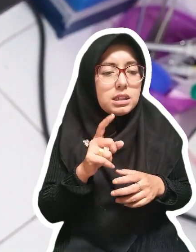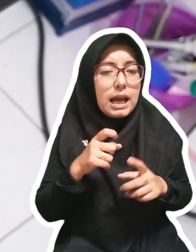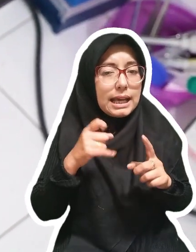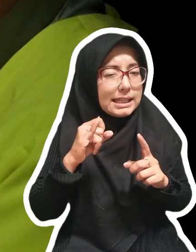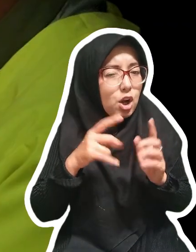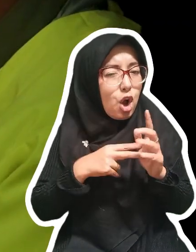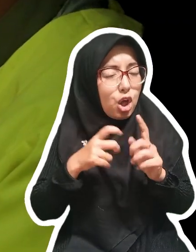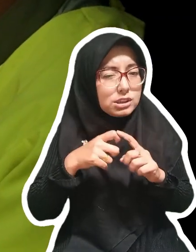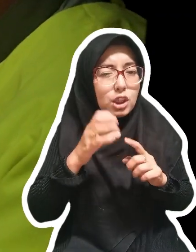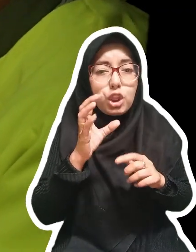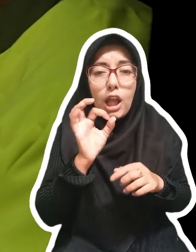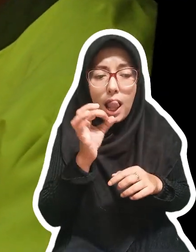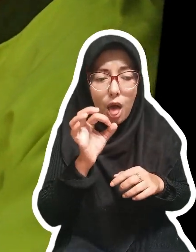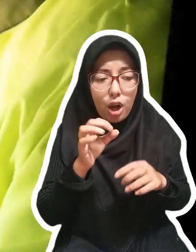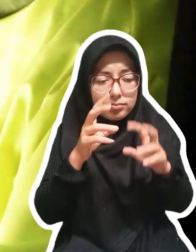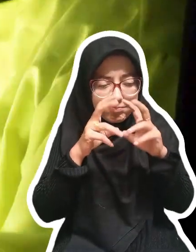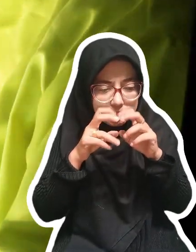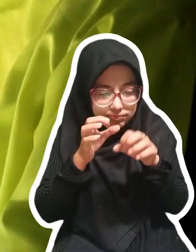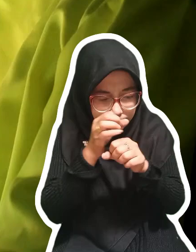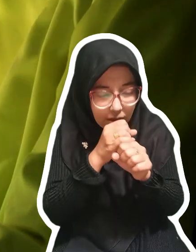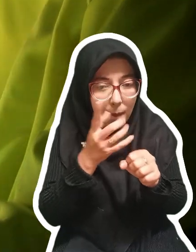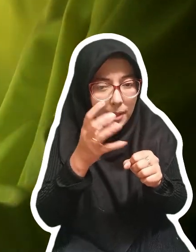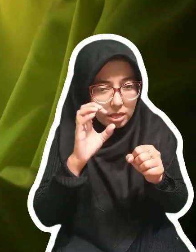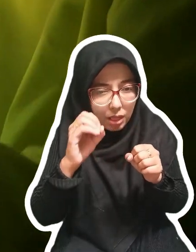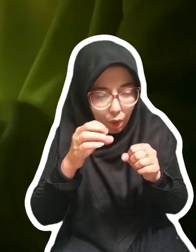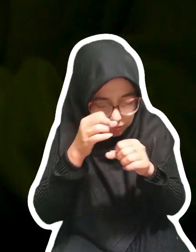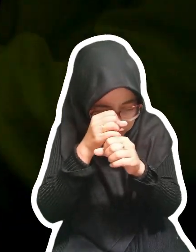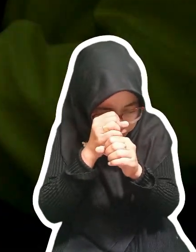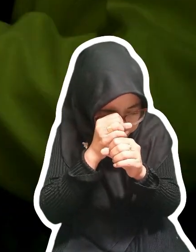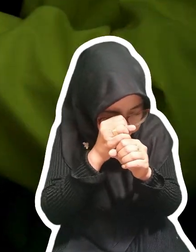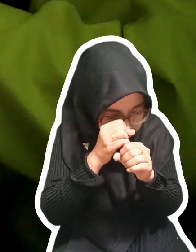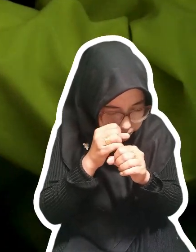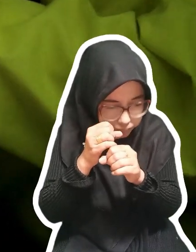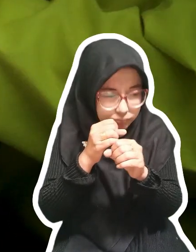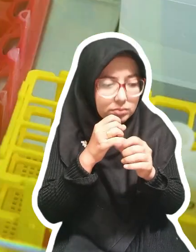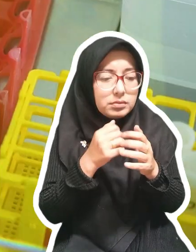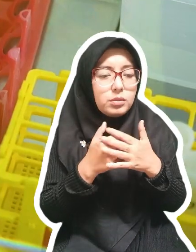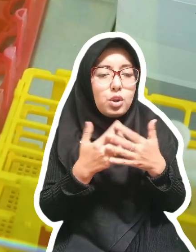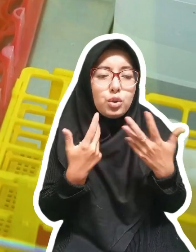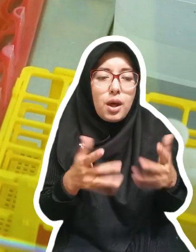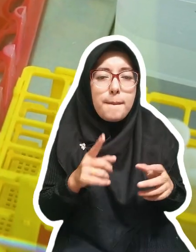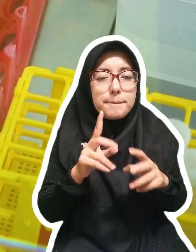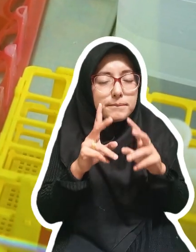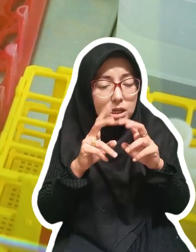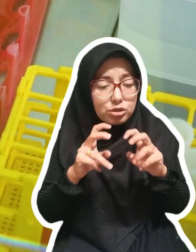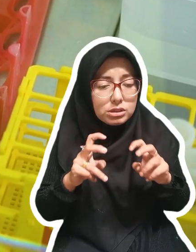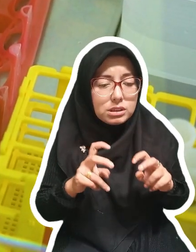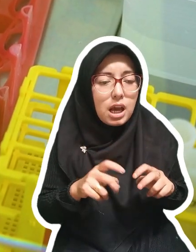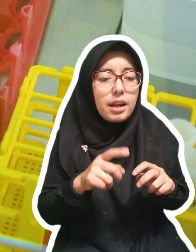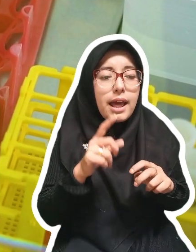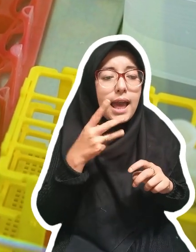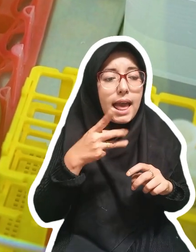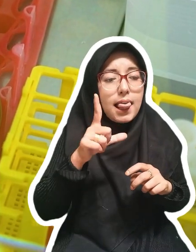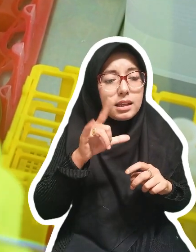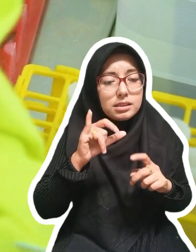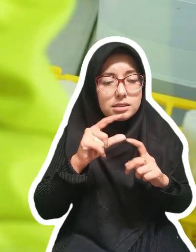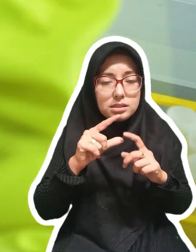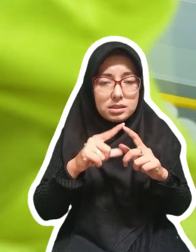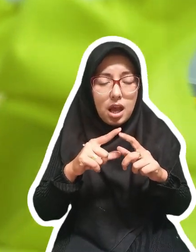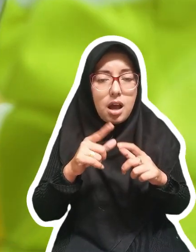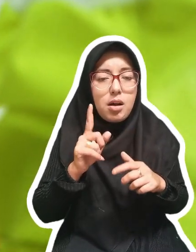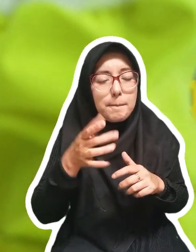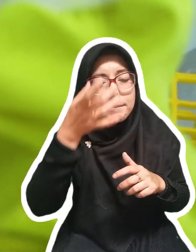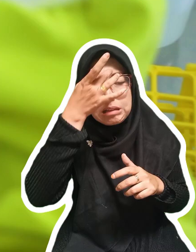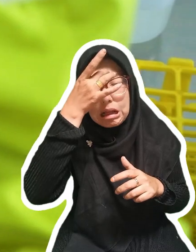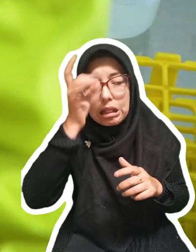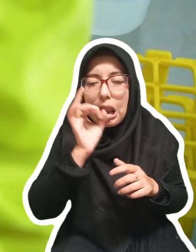inokulasi telur embrio tertunas atau ITET. Kemudian juga terdapat HA/HI dan pengujian ELISA terhadap